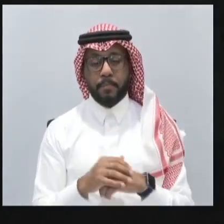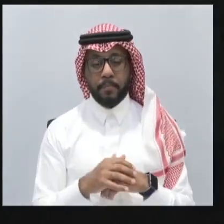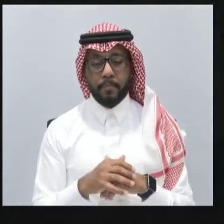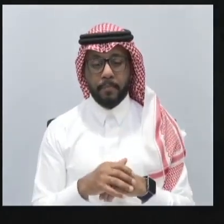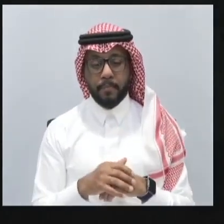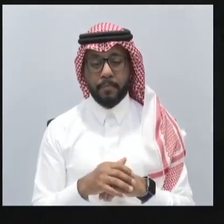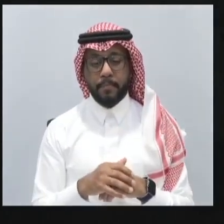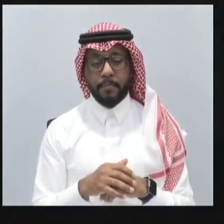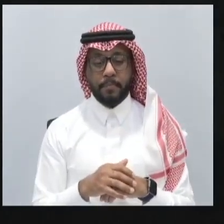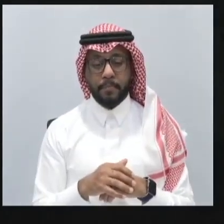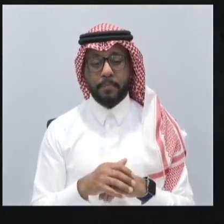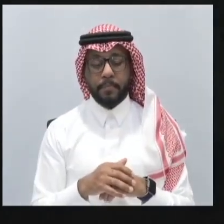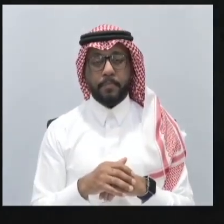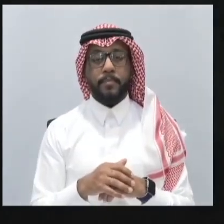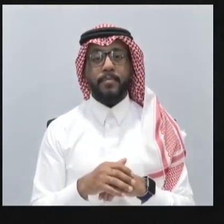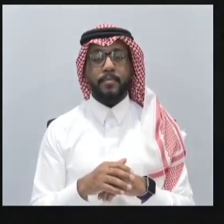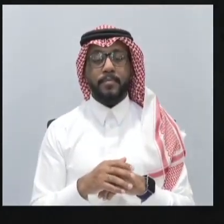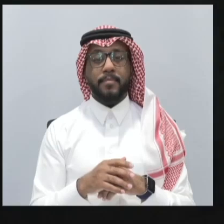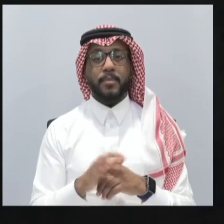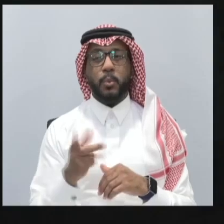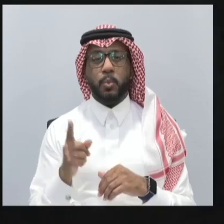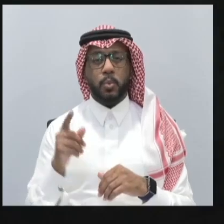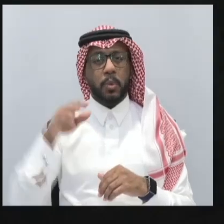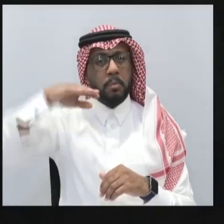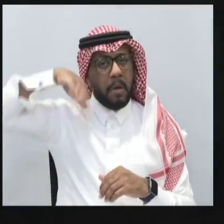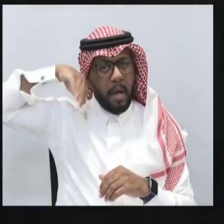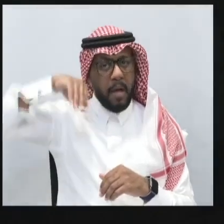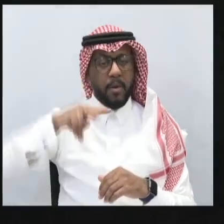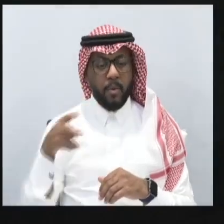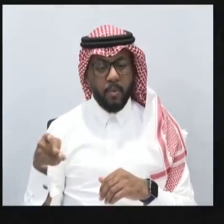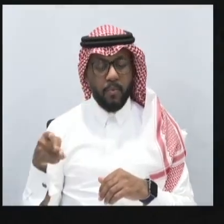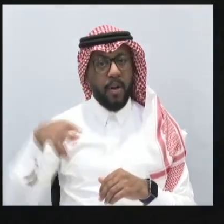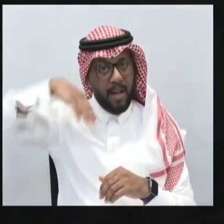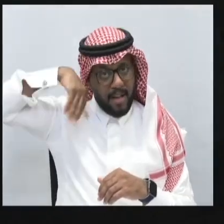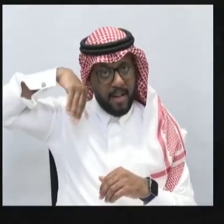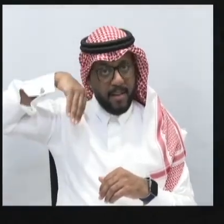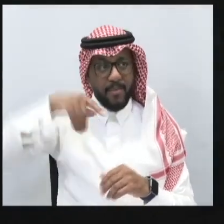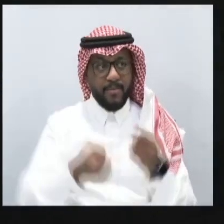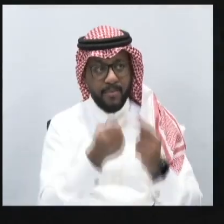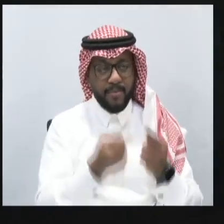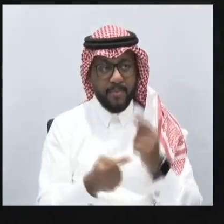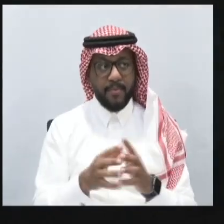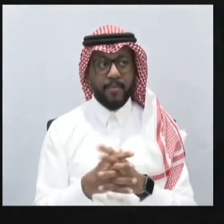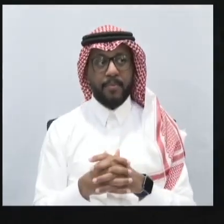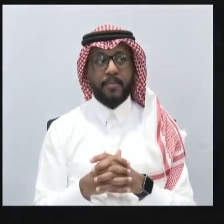نشوف مع بعض حيوانات تاكل النباتات مثل ماذا مثل عندي